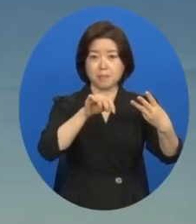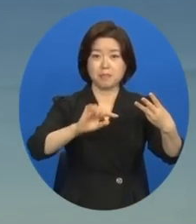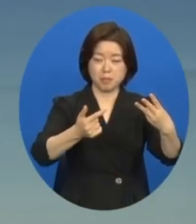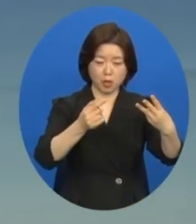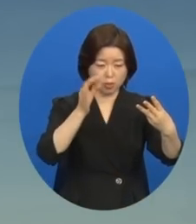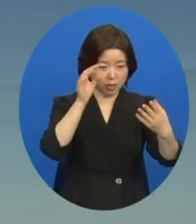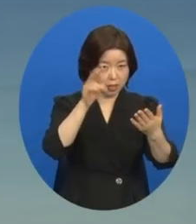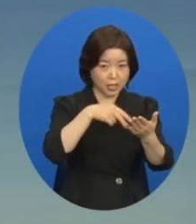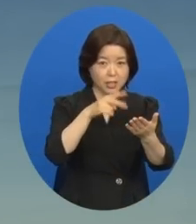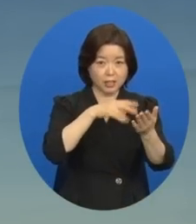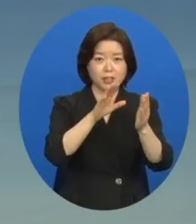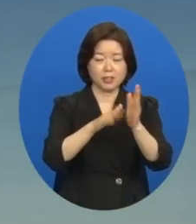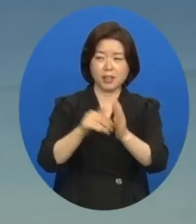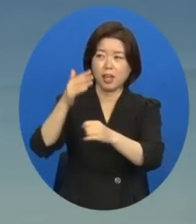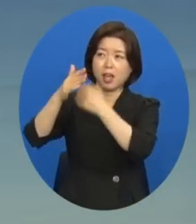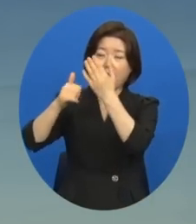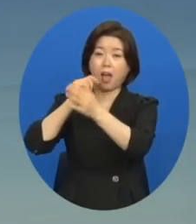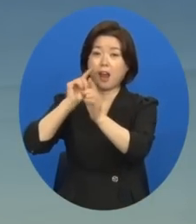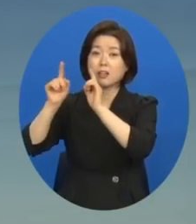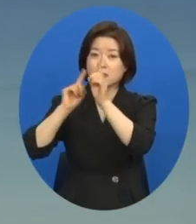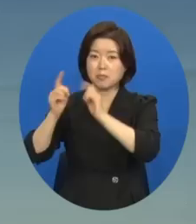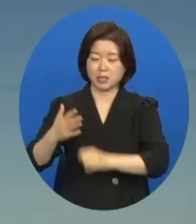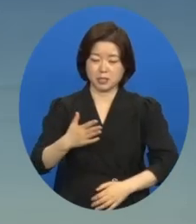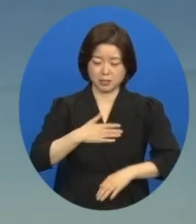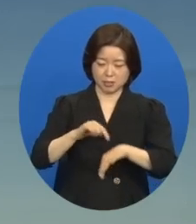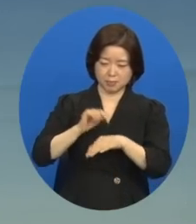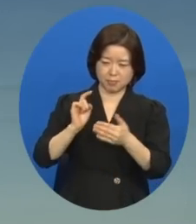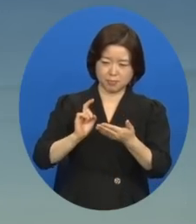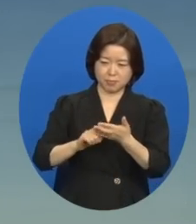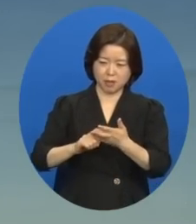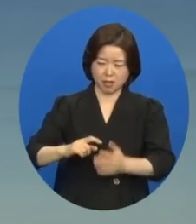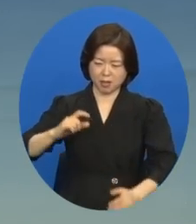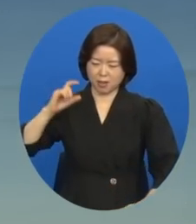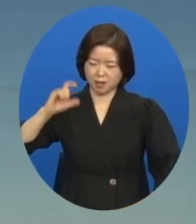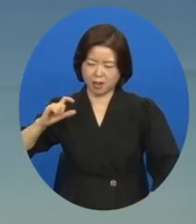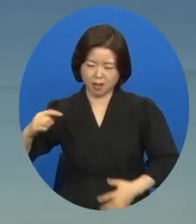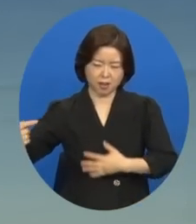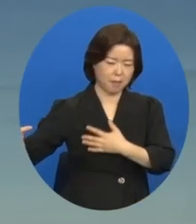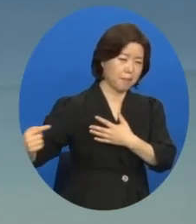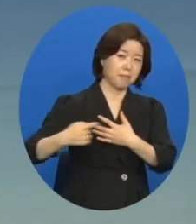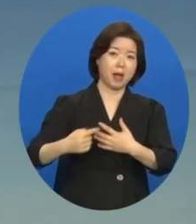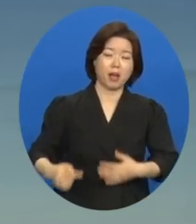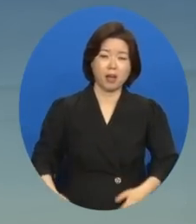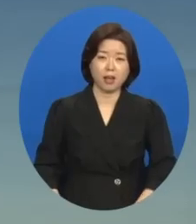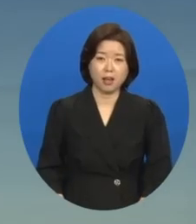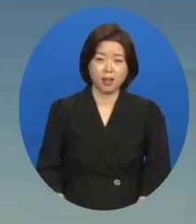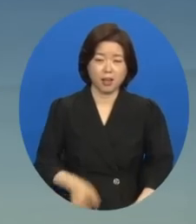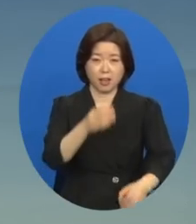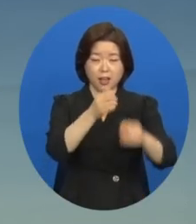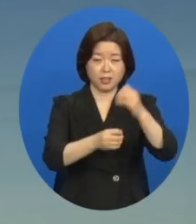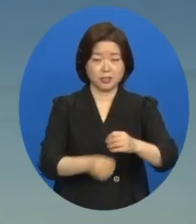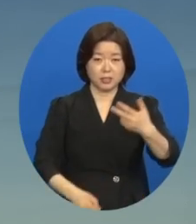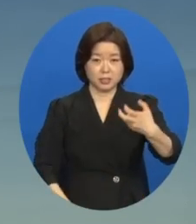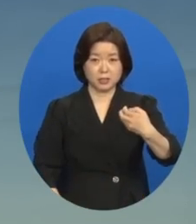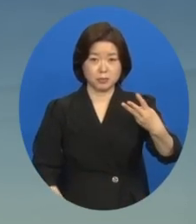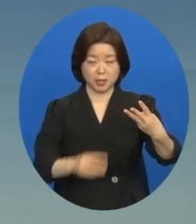읽는데 하나님의 말씀이 제 심령을 강하게 때렸습니다. 시편